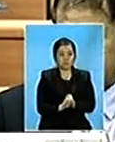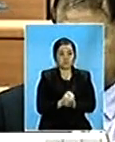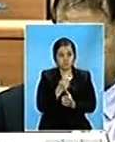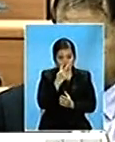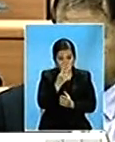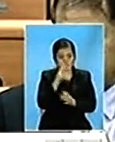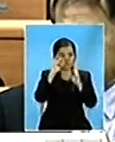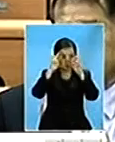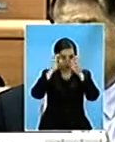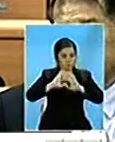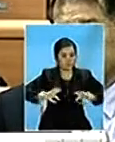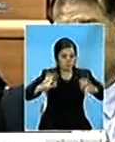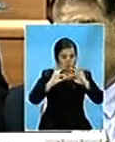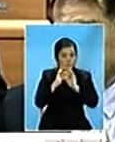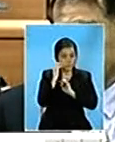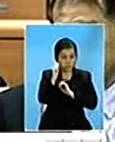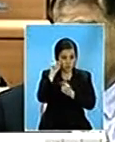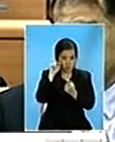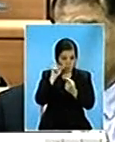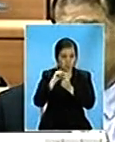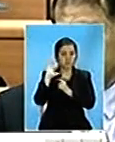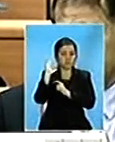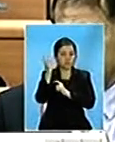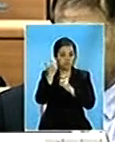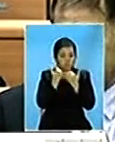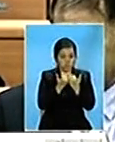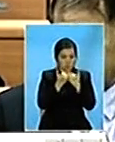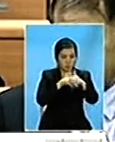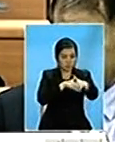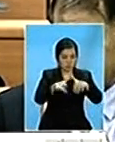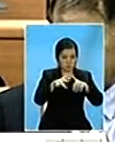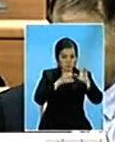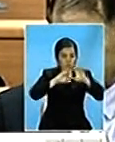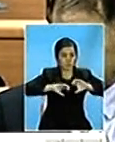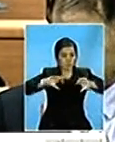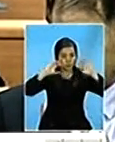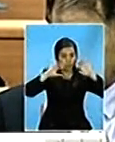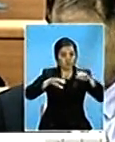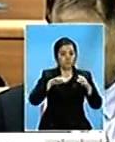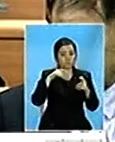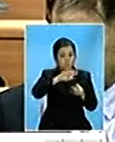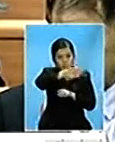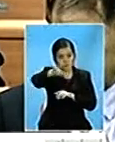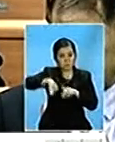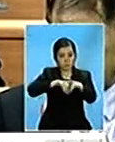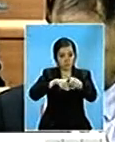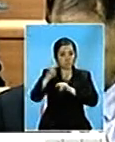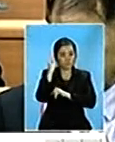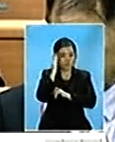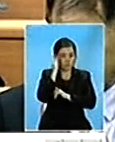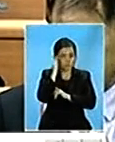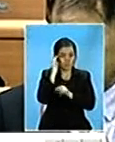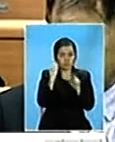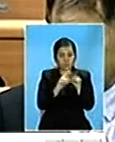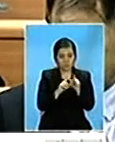มัยจำเป็นที่รัฐบาลผู้เกี่ยวข้องและพี่น้องประชาชนควรจะได้ รับทราบร่วมกันผม